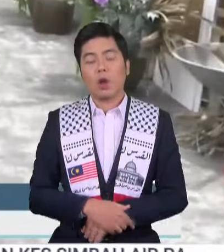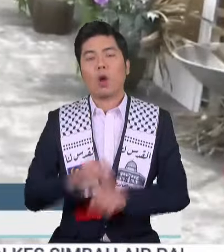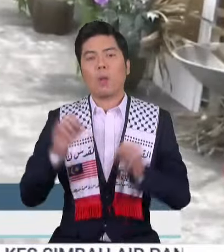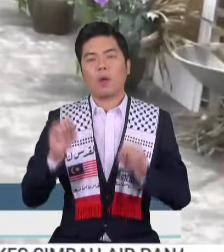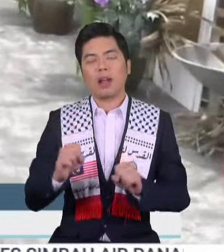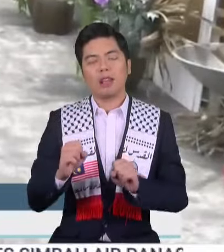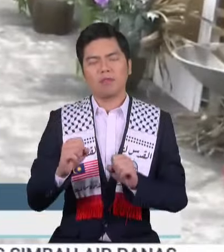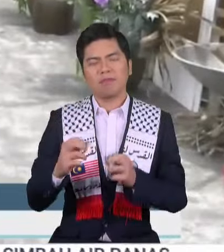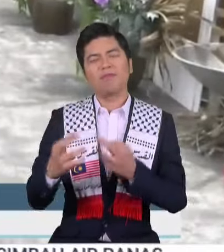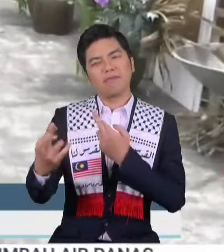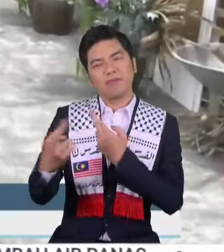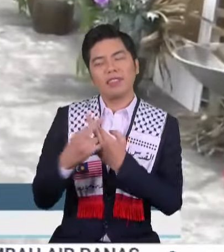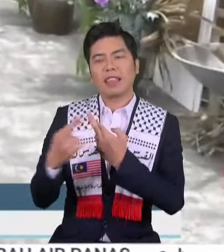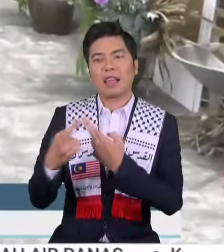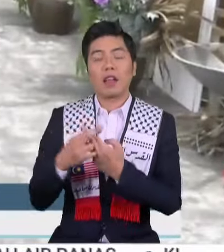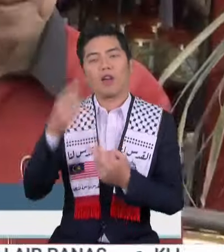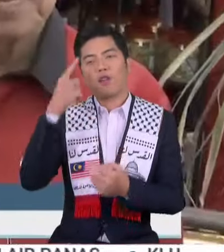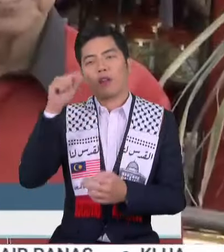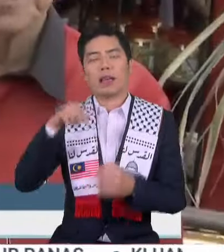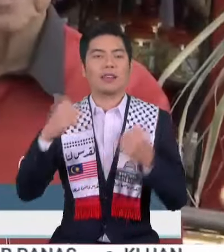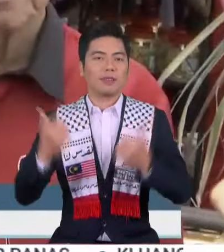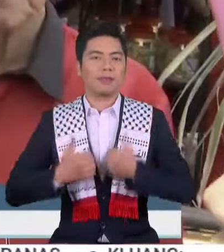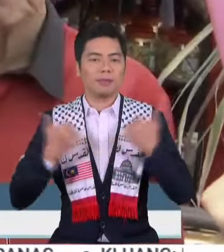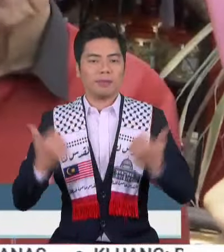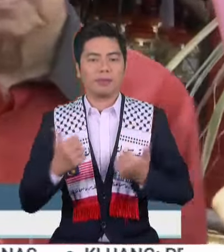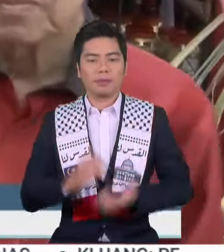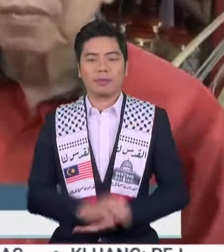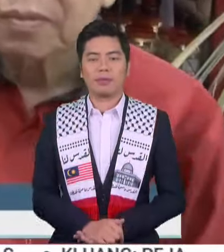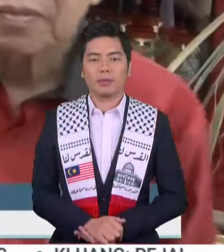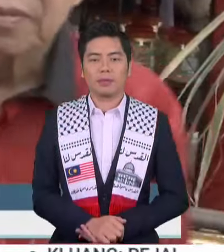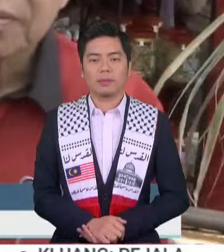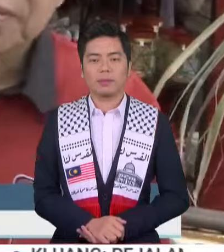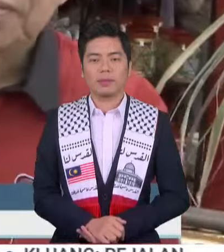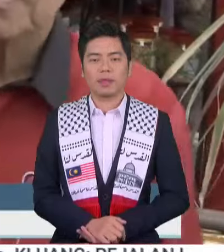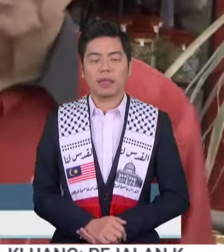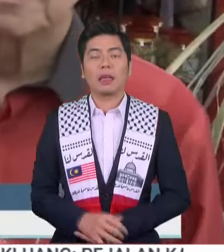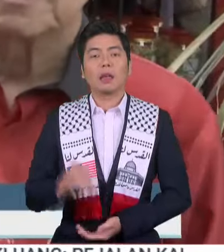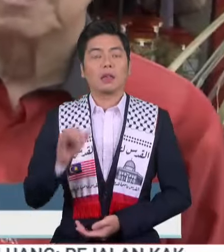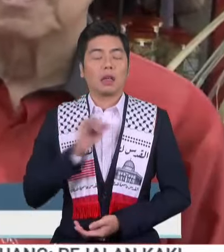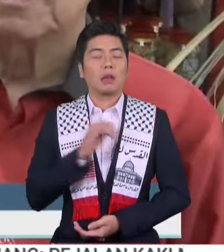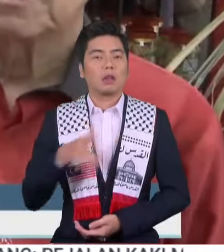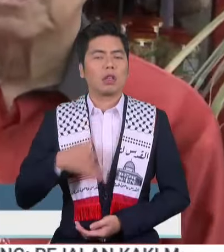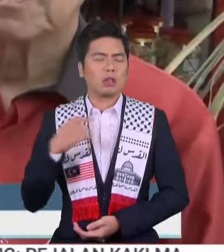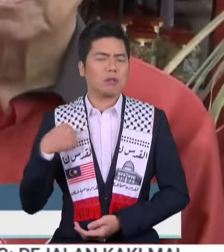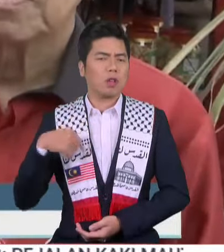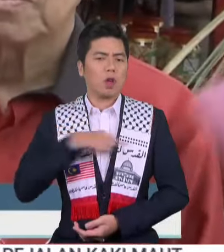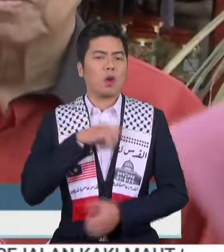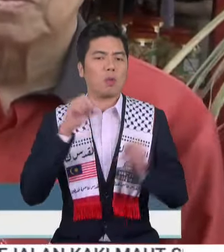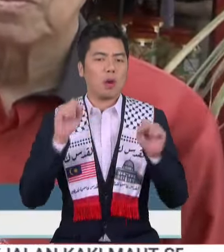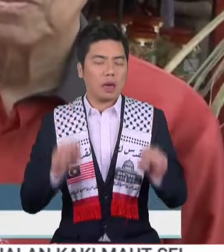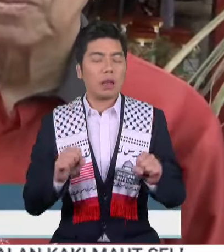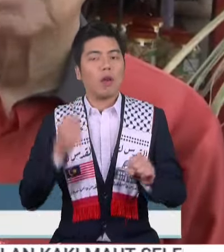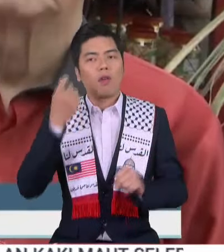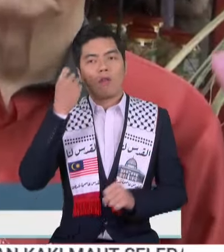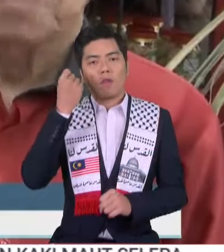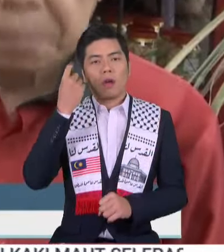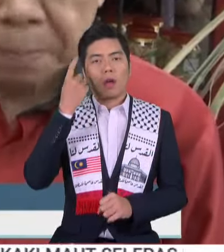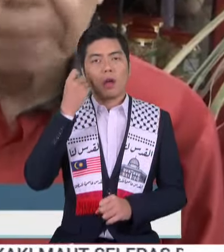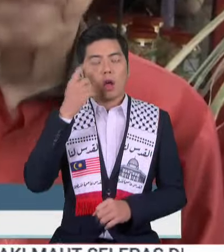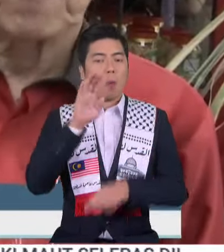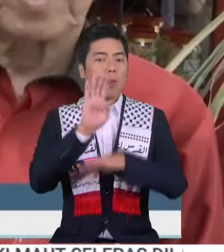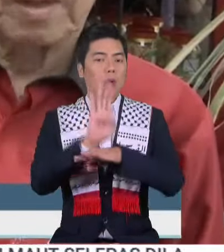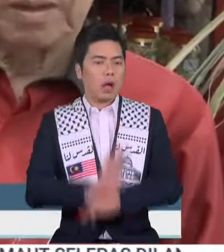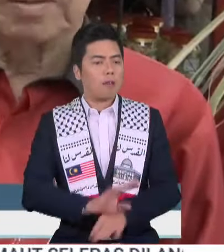berapatkan ukhuwah lah untuk di Aidilfitri ini. Saya rasa kami boleh dapat memahami budaya-budaya berbagai